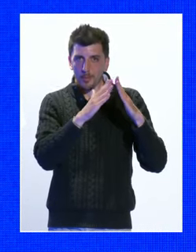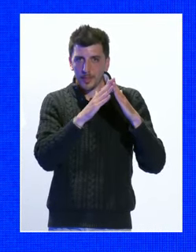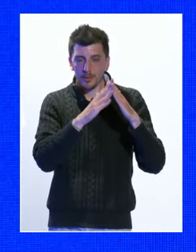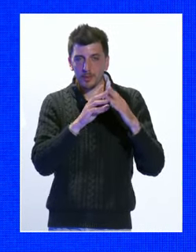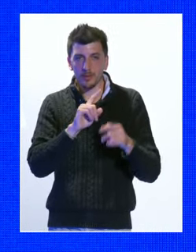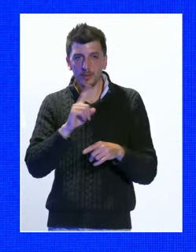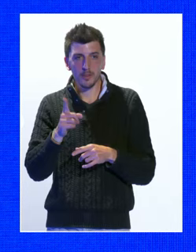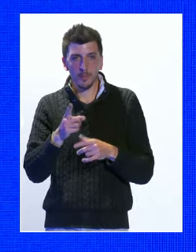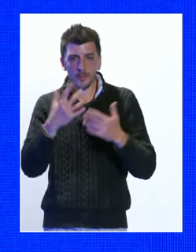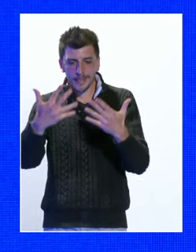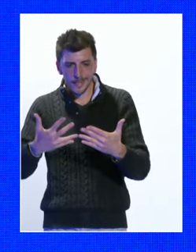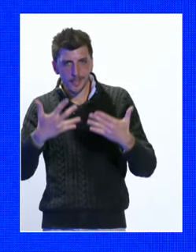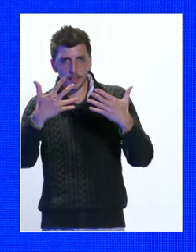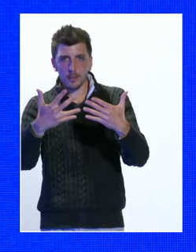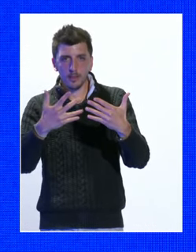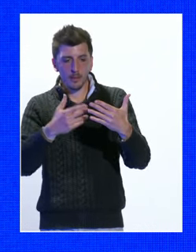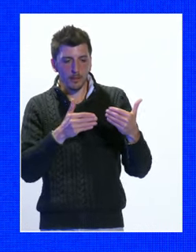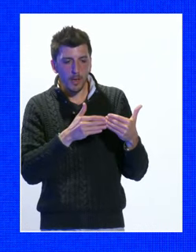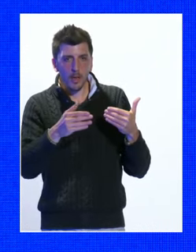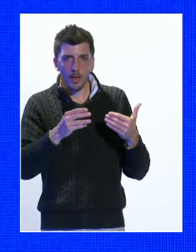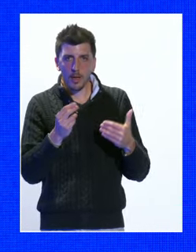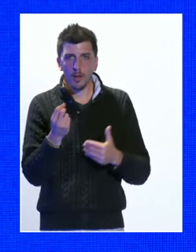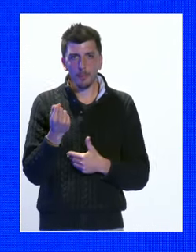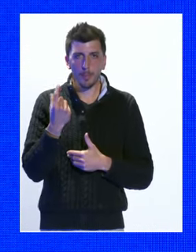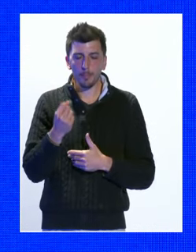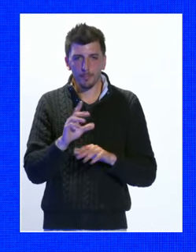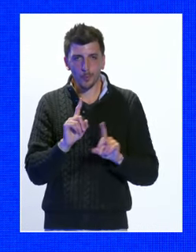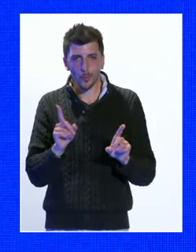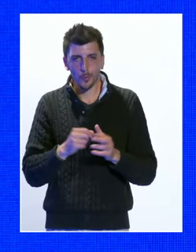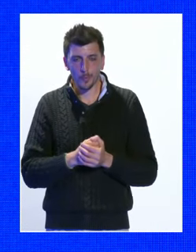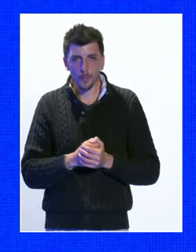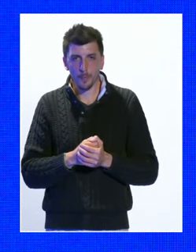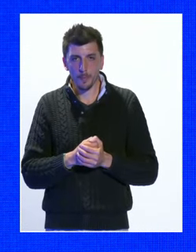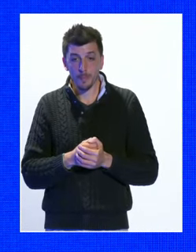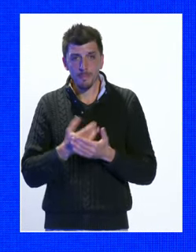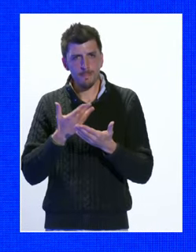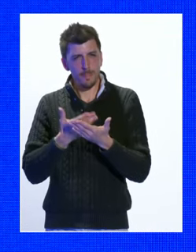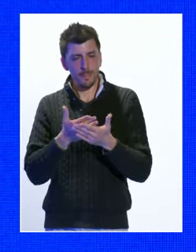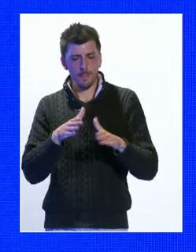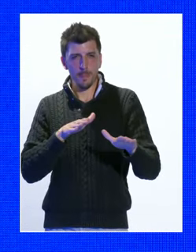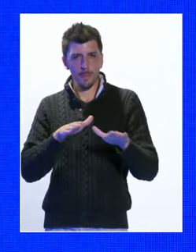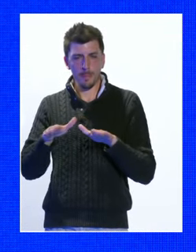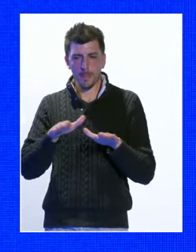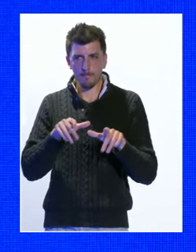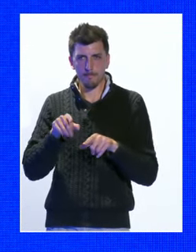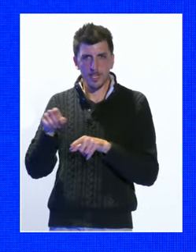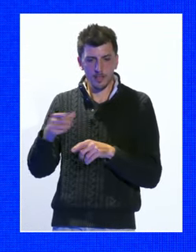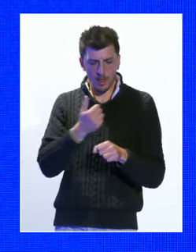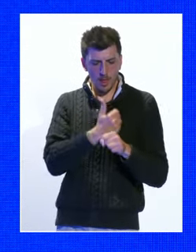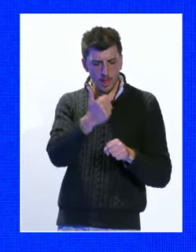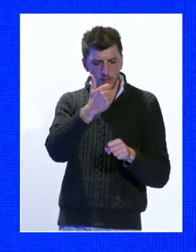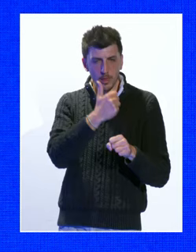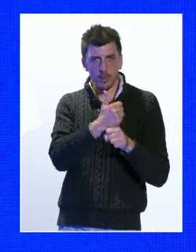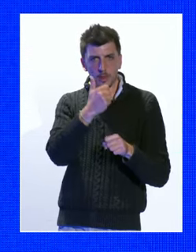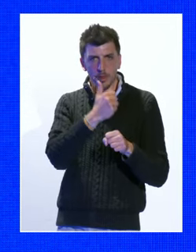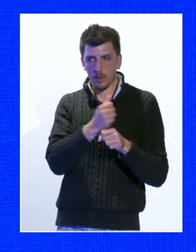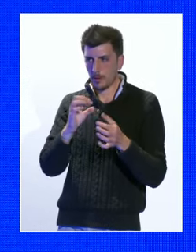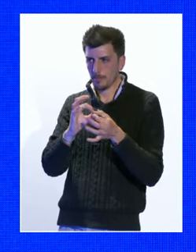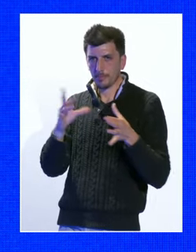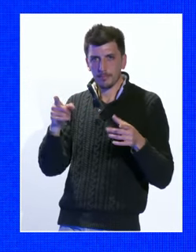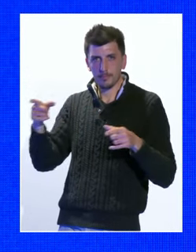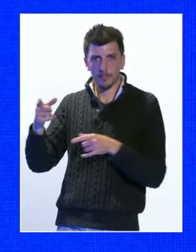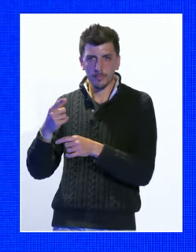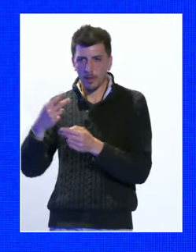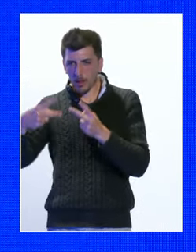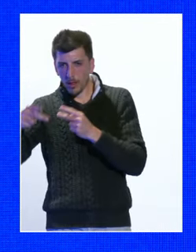ça se compte parfois en décennies. Et donc cette manière de décliner annuellement, tous ceux